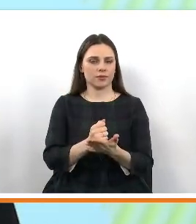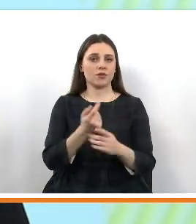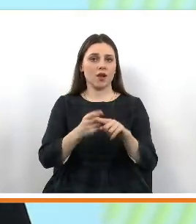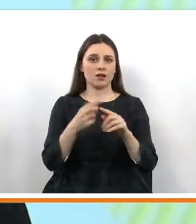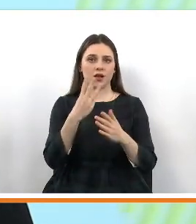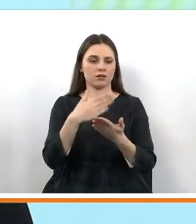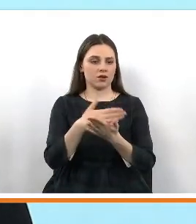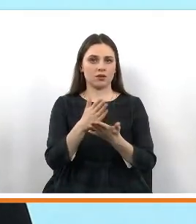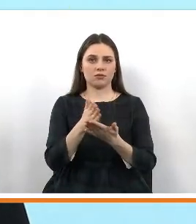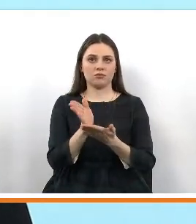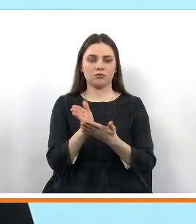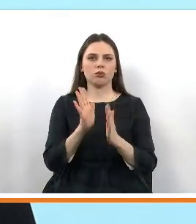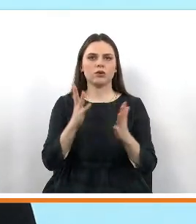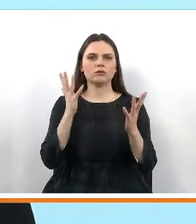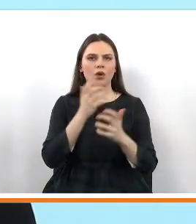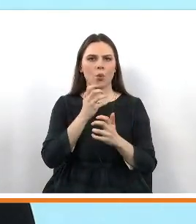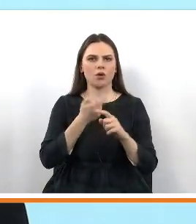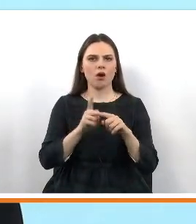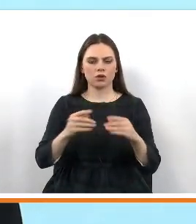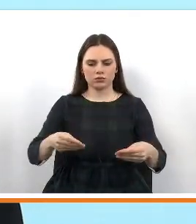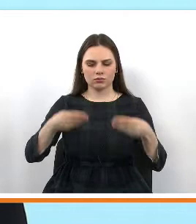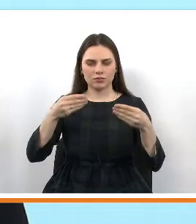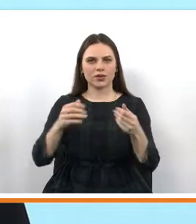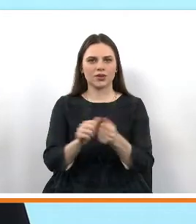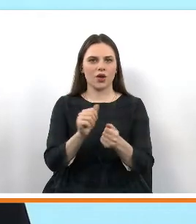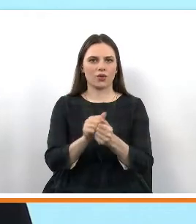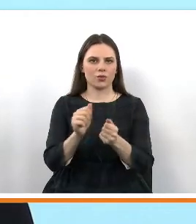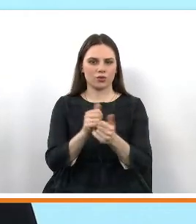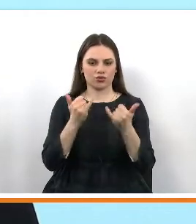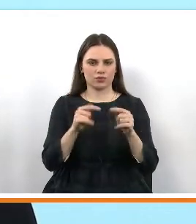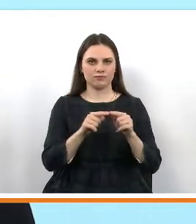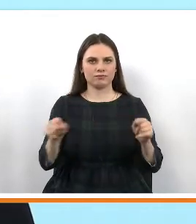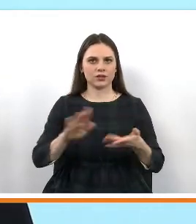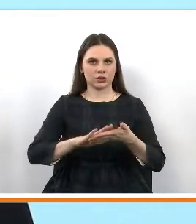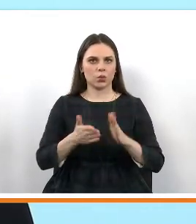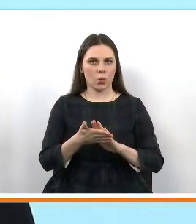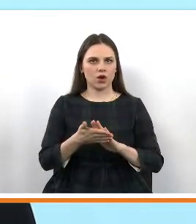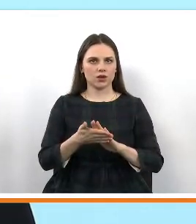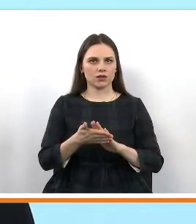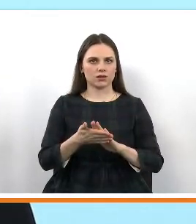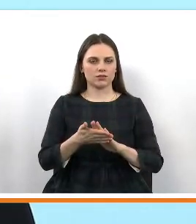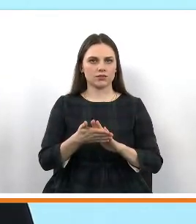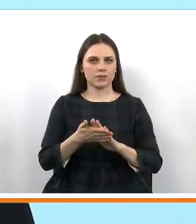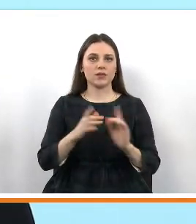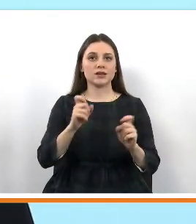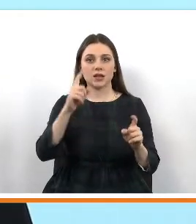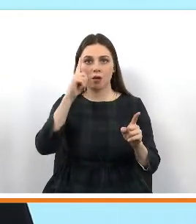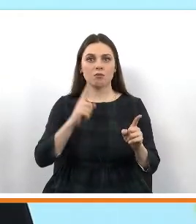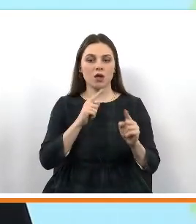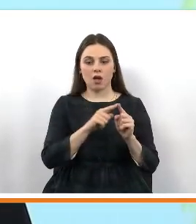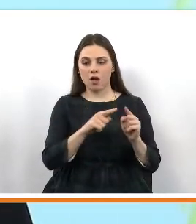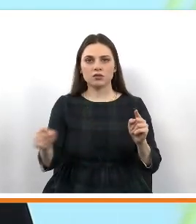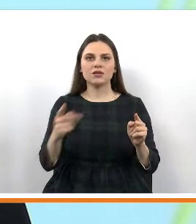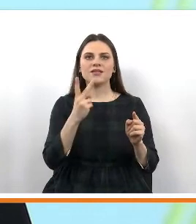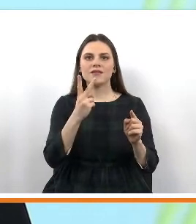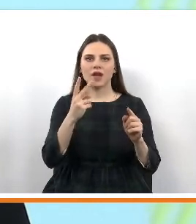наверное, как-то серьезно посмотреть на данный документ, особенно в текущей ситуации. И зачастую за месяц вот провести два больших заседания и